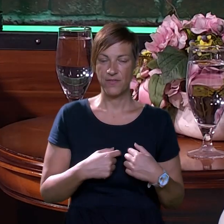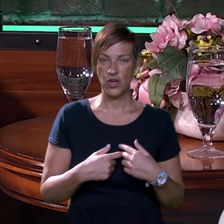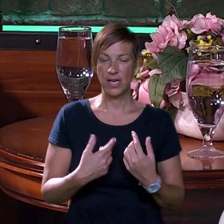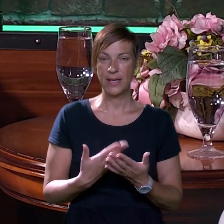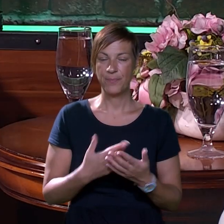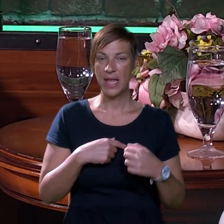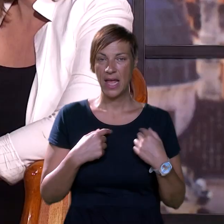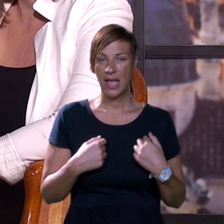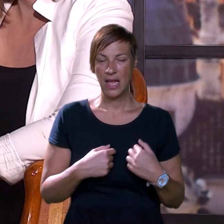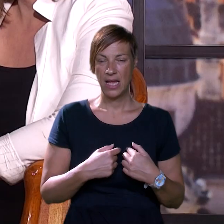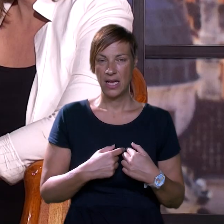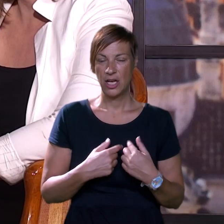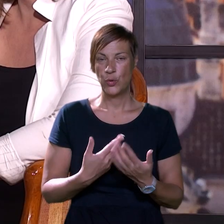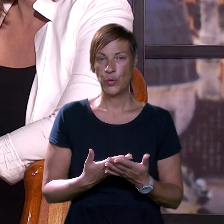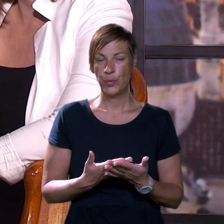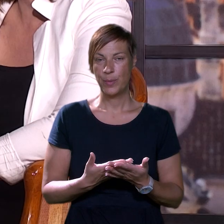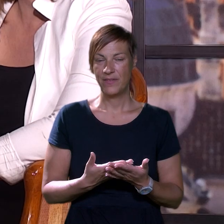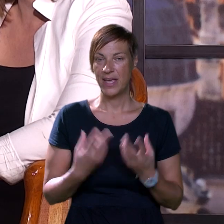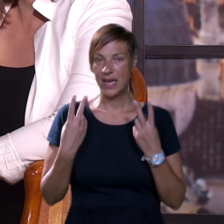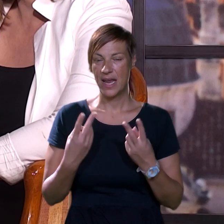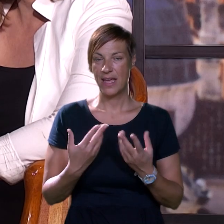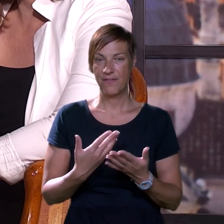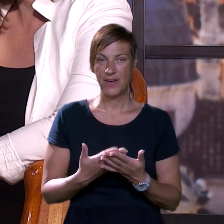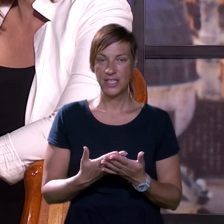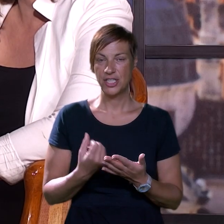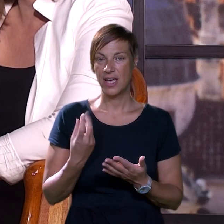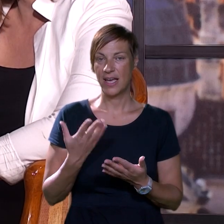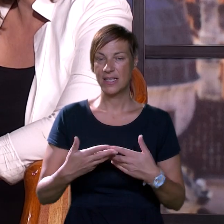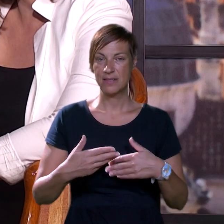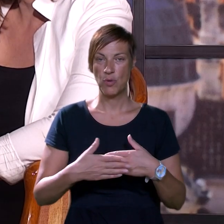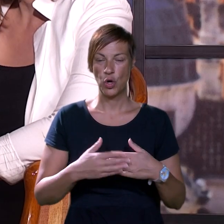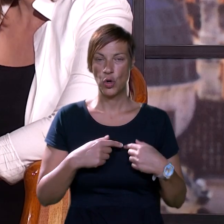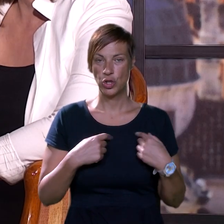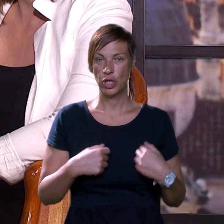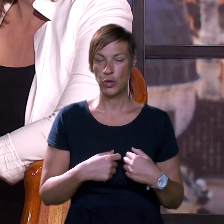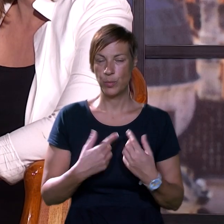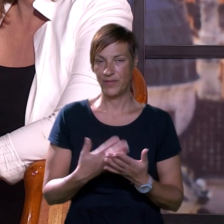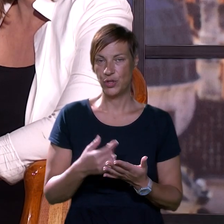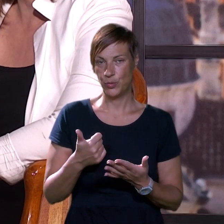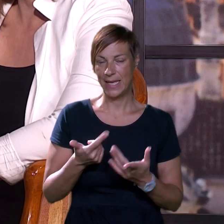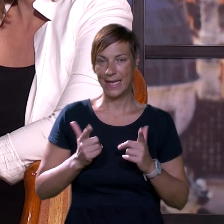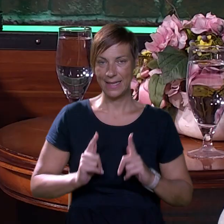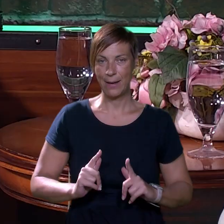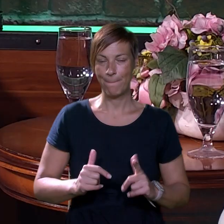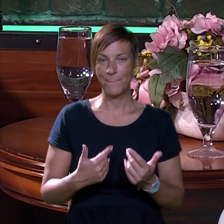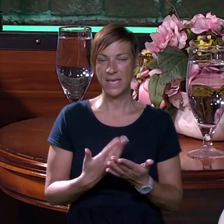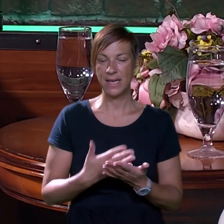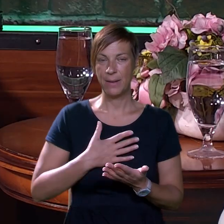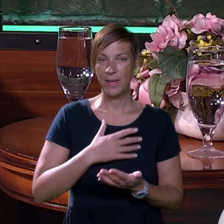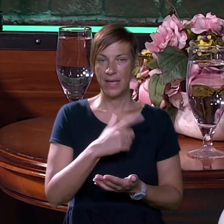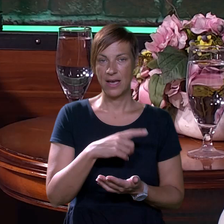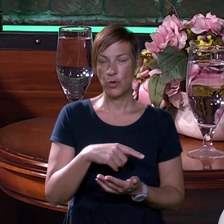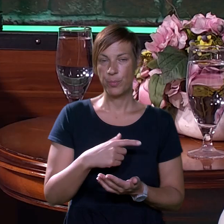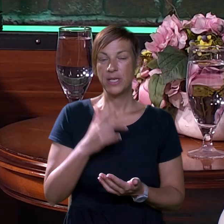voli. Tako, ljubav je nekako i najbitnija možda, ili kad smo kod ljubavi, tu je taj jedan mir. Mi kao